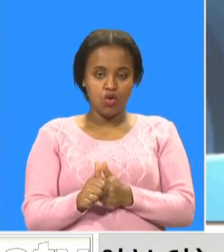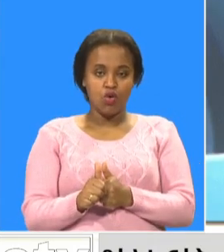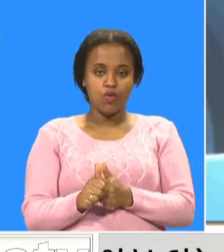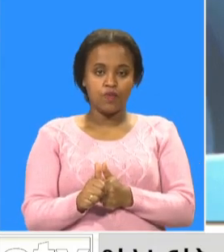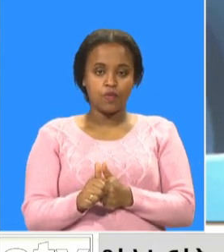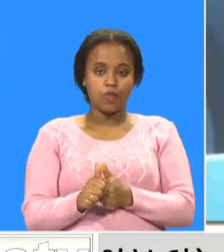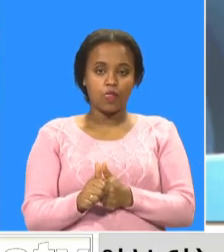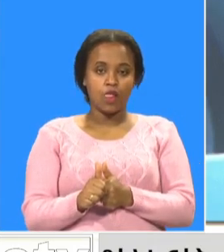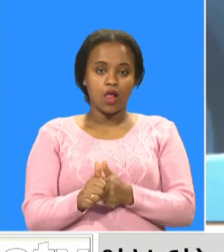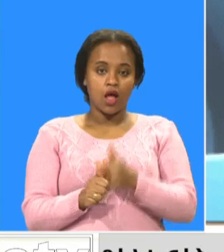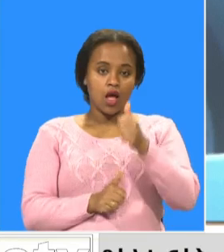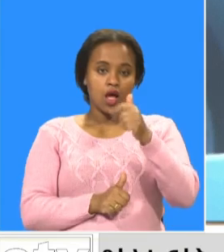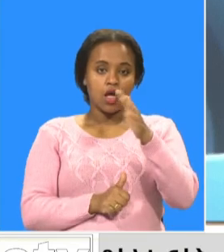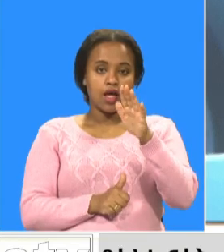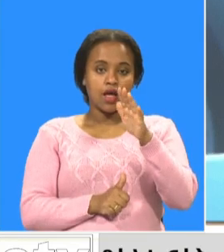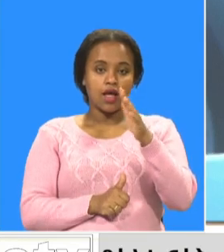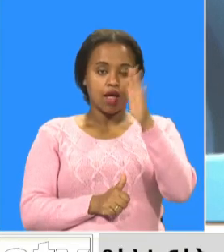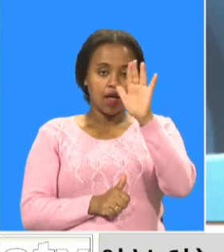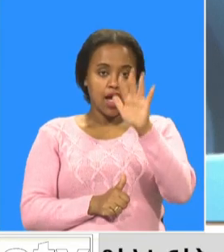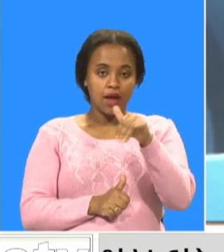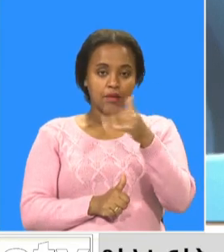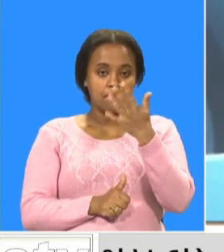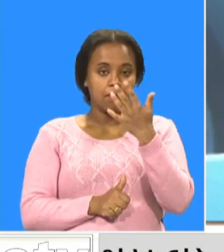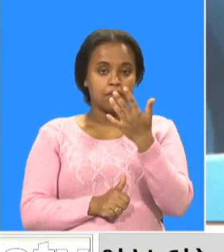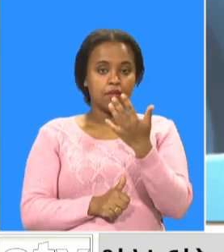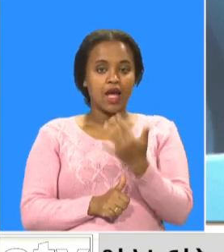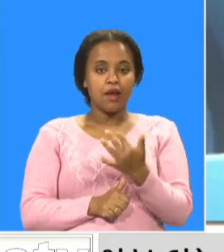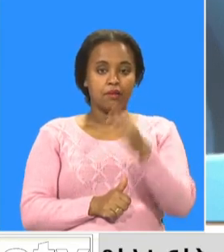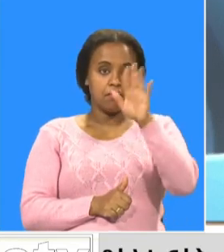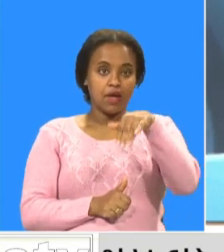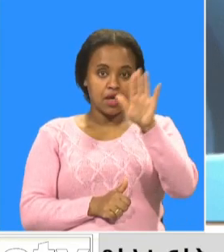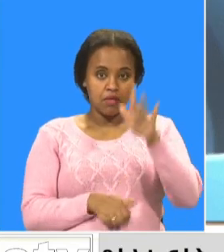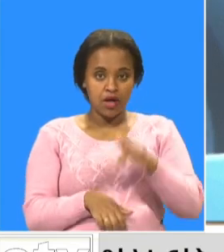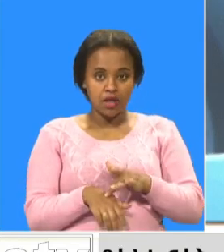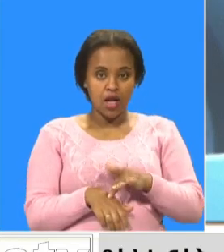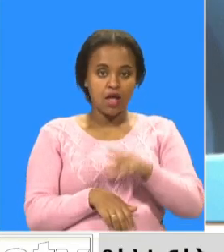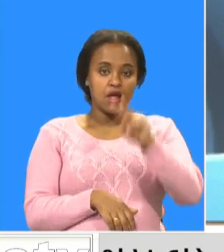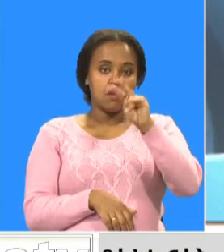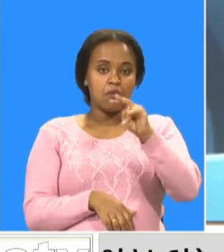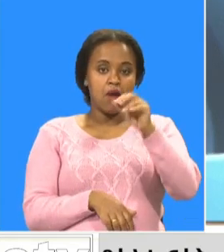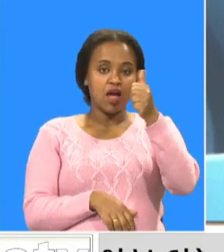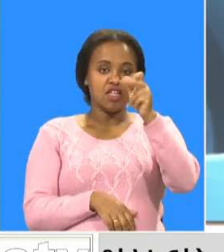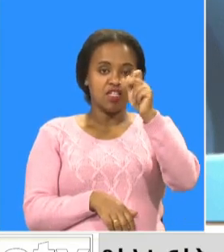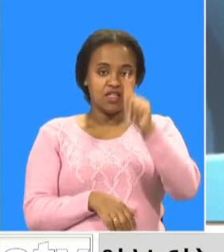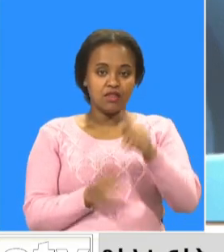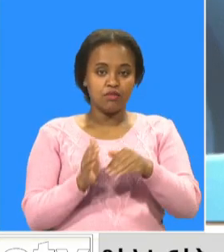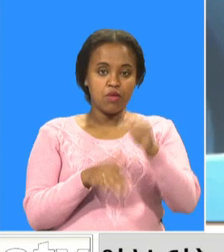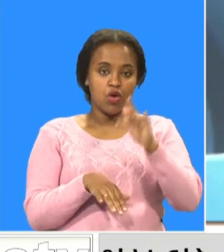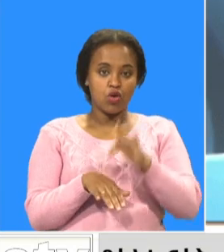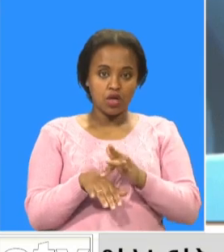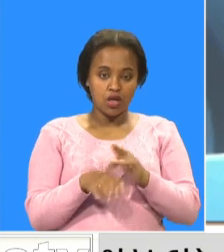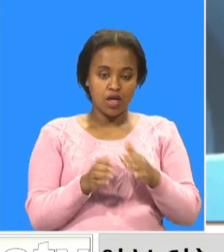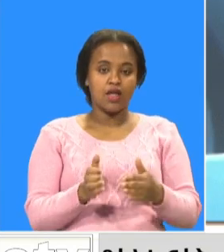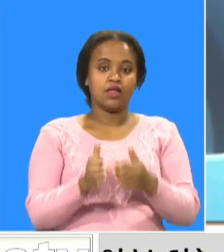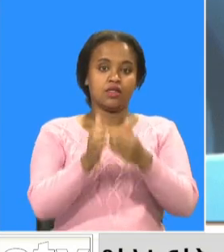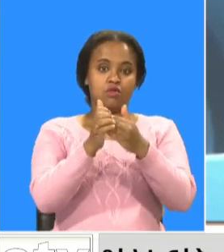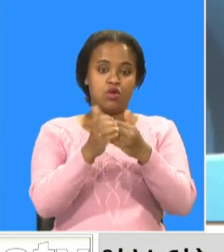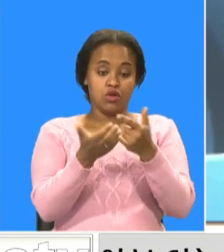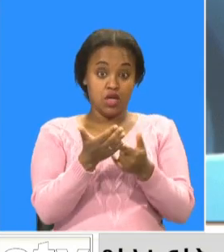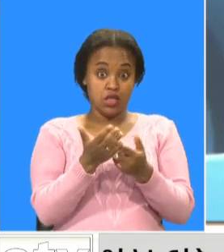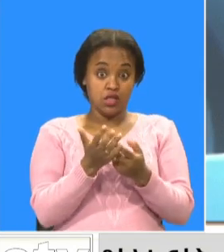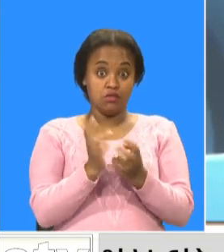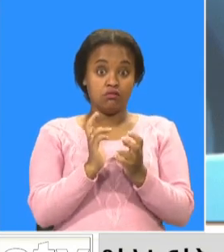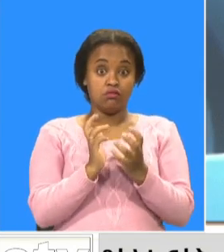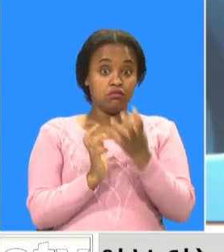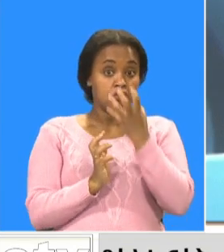የፔስቲሳይድ ርጭት ቀለም መቀባት ላይ የተሰማሩ ባለሙያዎች፣ ማዕድን በመውጣት ላይ የተሰማሩ ሰዎች ባለሙያዎች እነዚህ